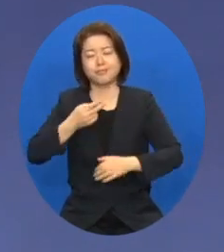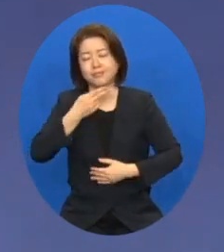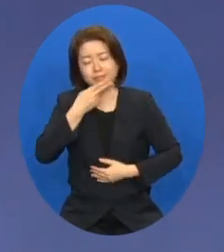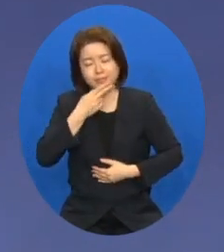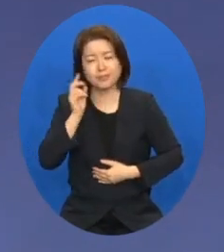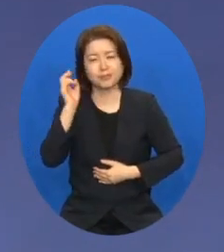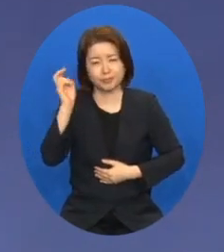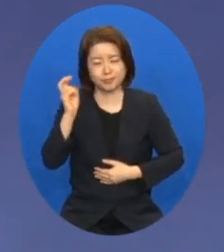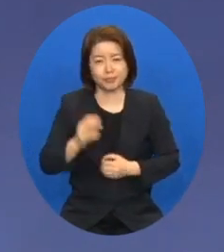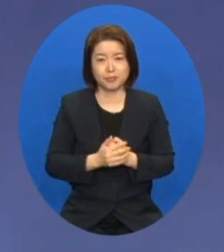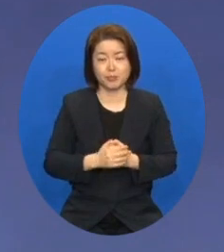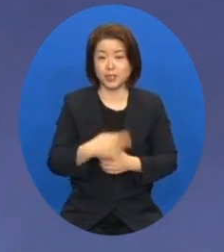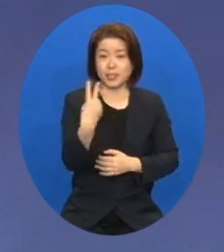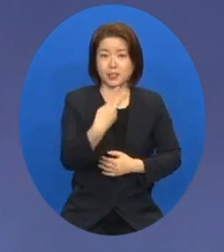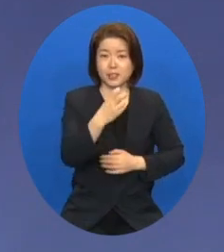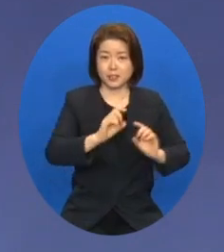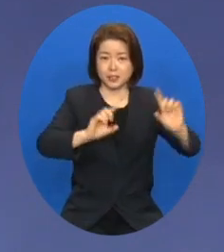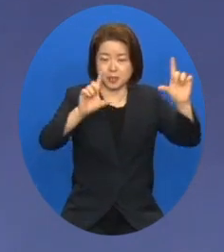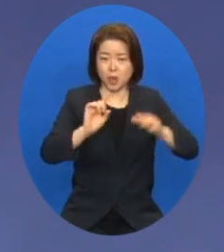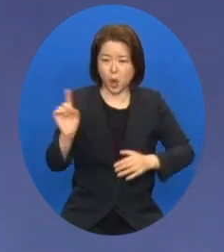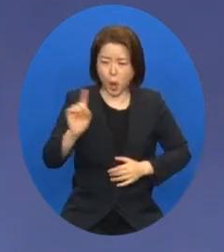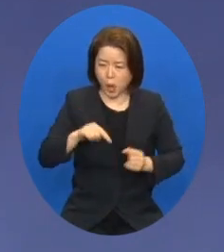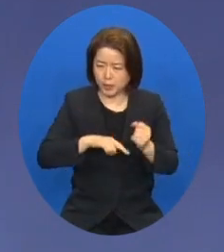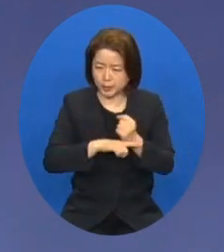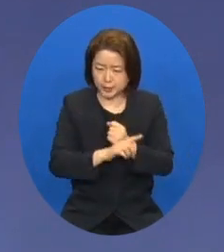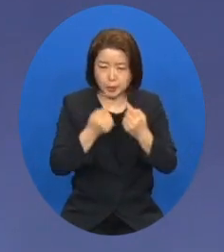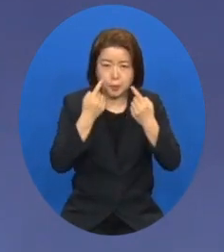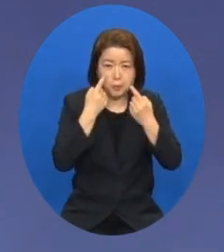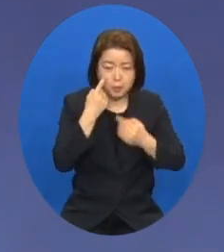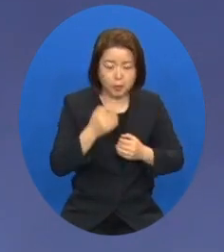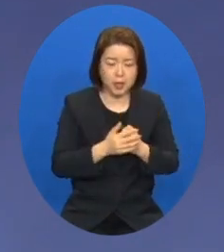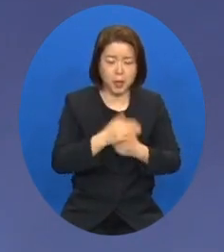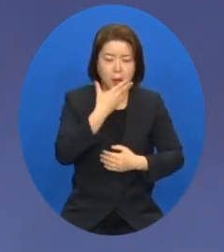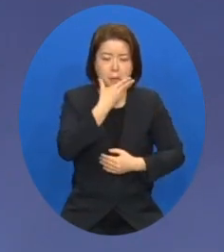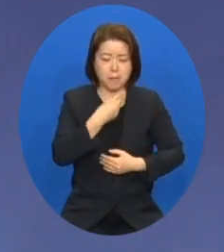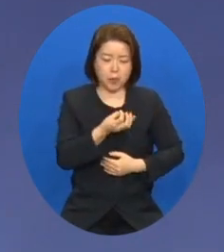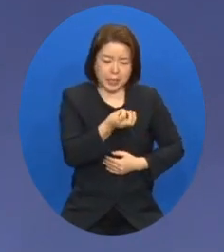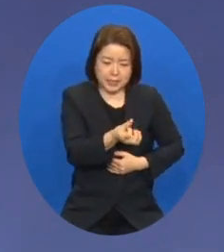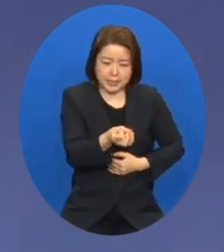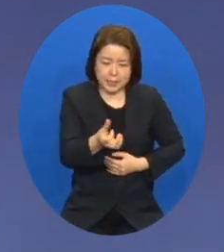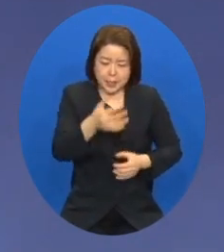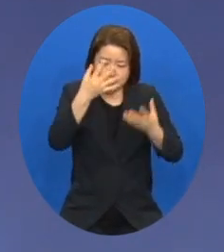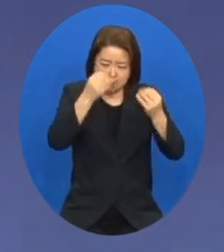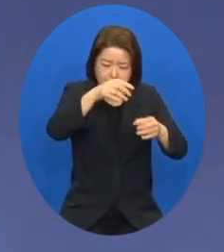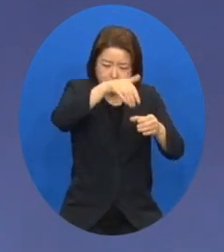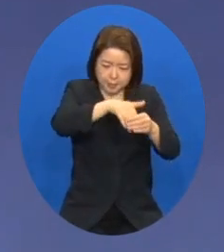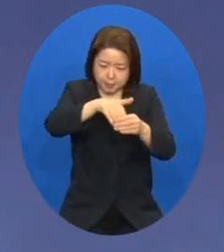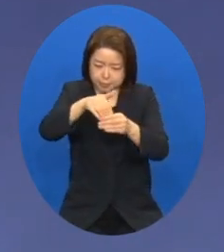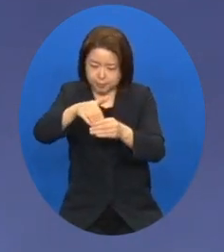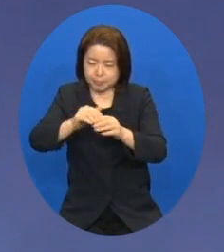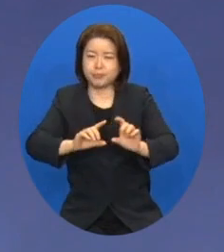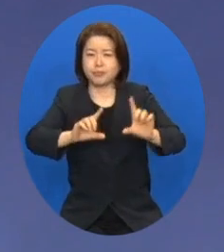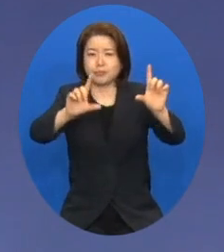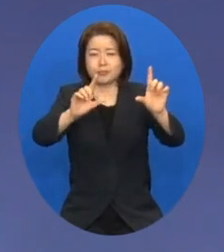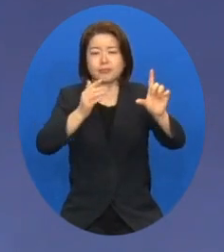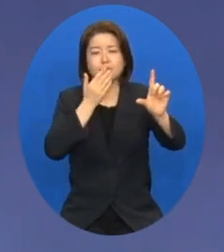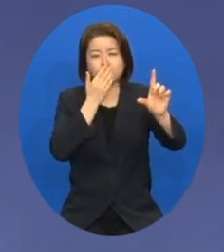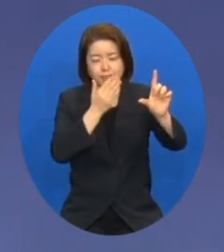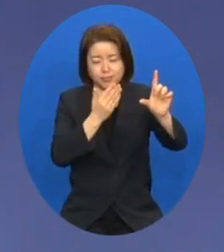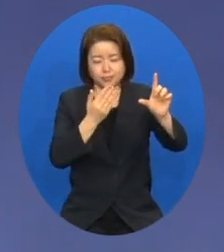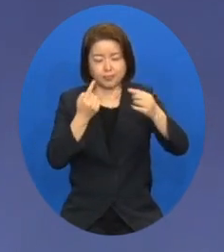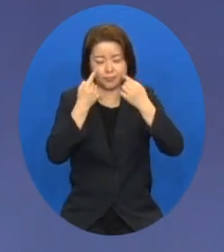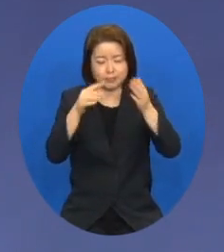것 2020년 은 어떤 의미에서는 고개 c 를 많이 심을 해가 될 수 있다고 저는